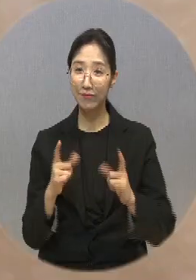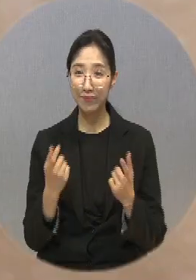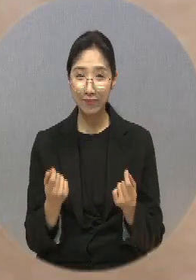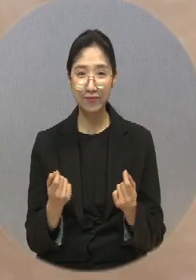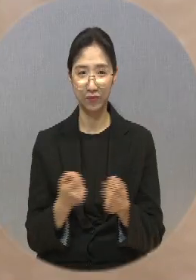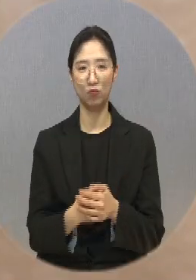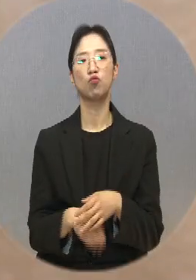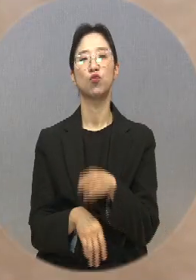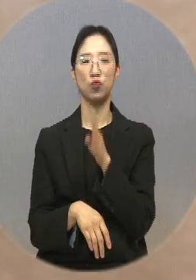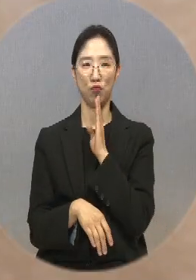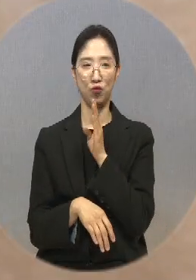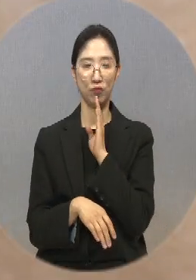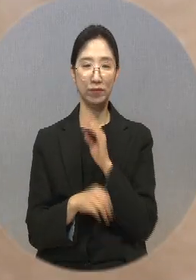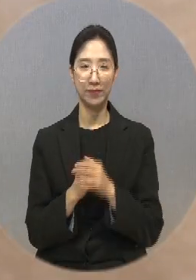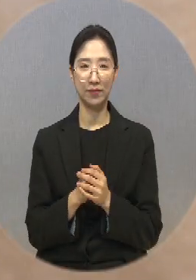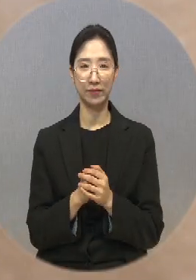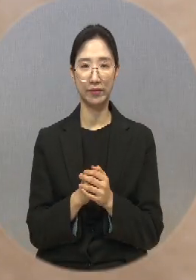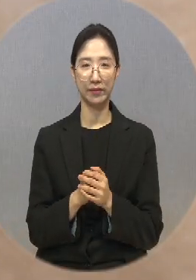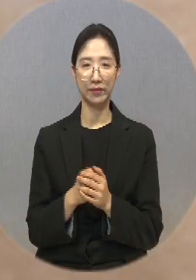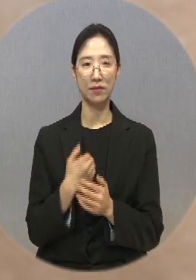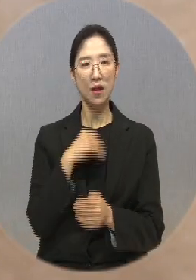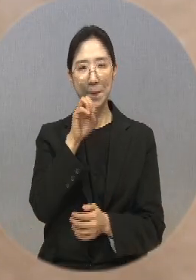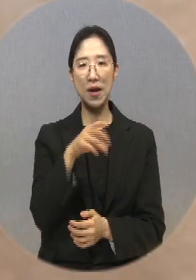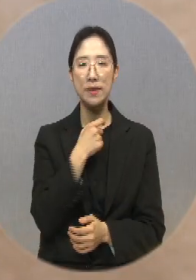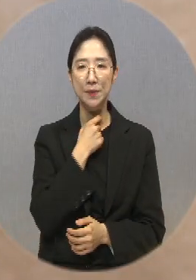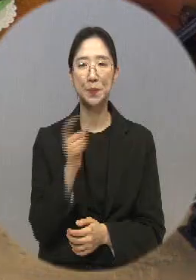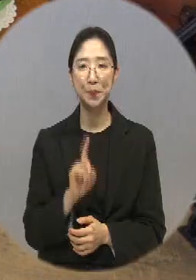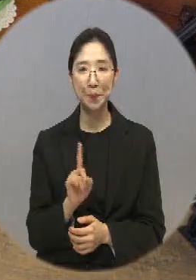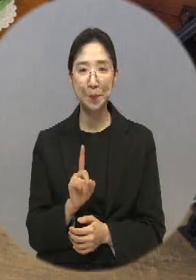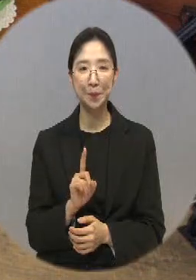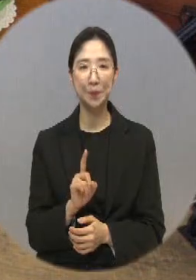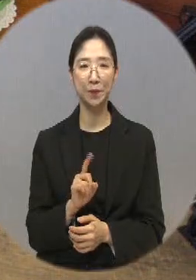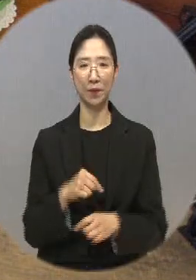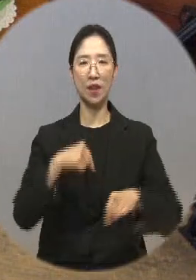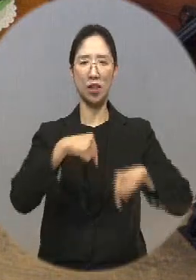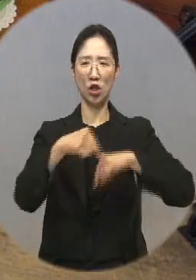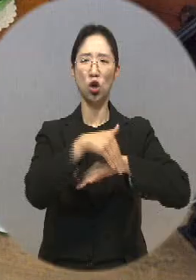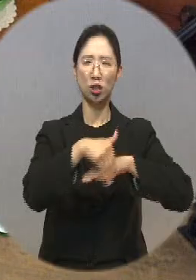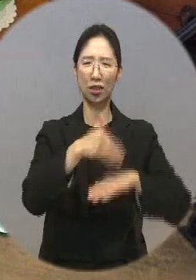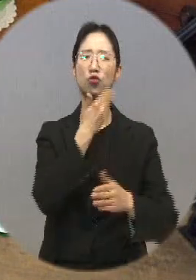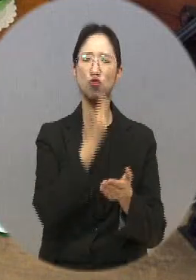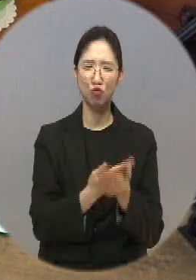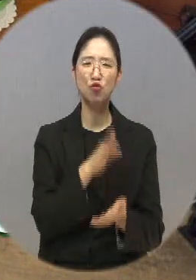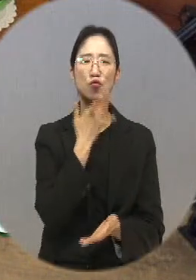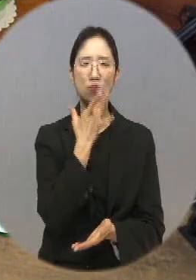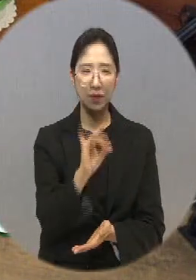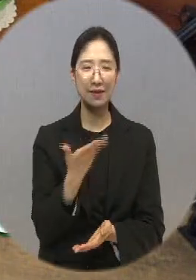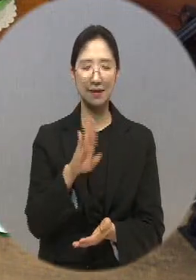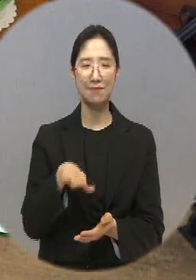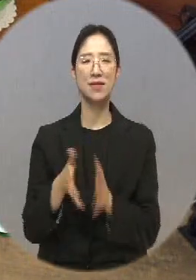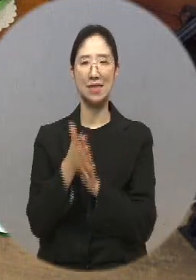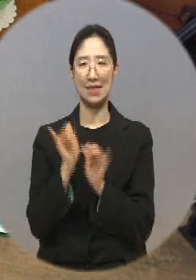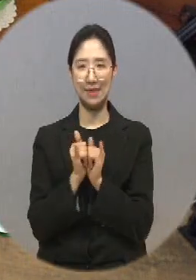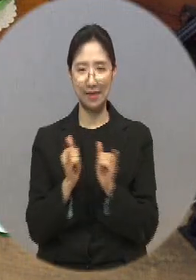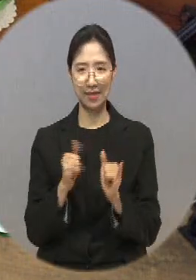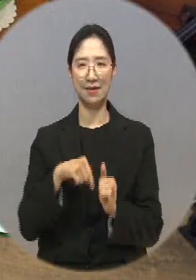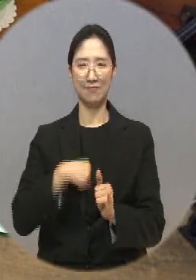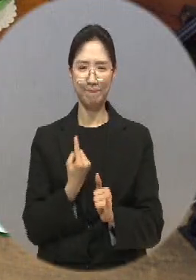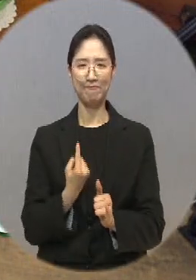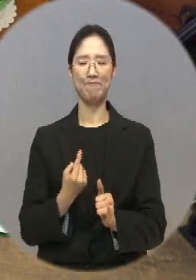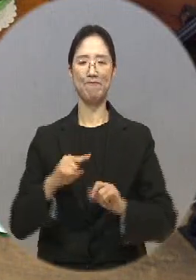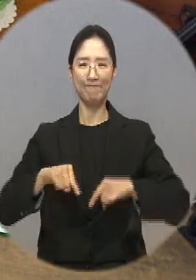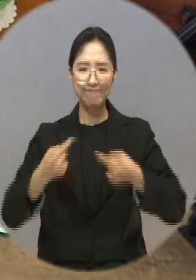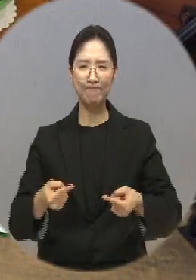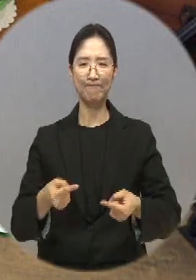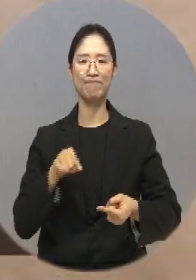아닌가요? 네, 그러니까 저는 말씀드리고 싶은 거는 정책도 되게 중요한데 시민들의 자발성이 맞아요. 더